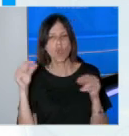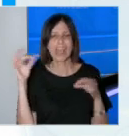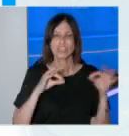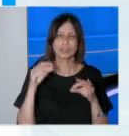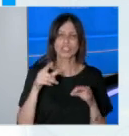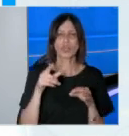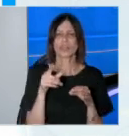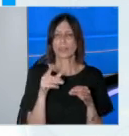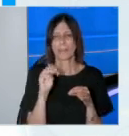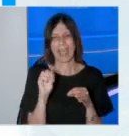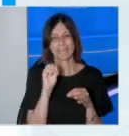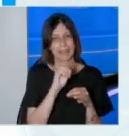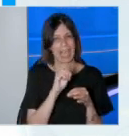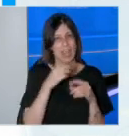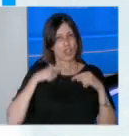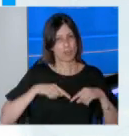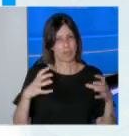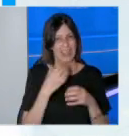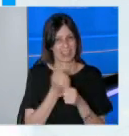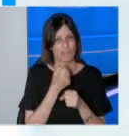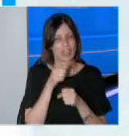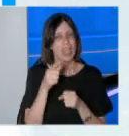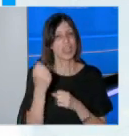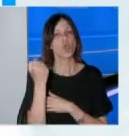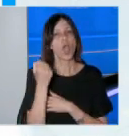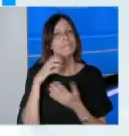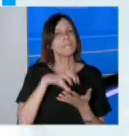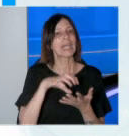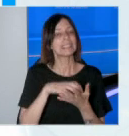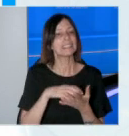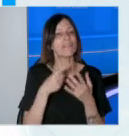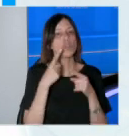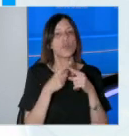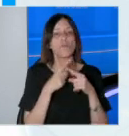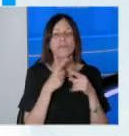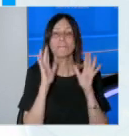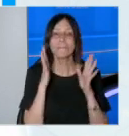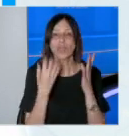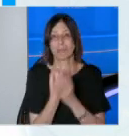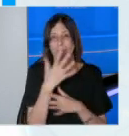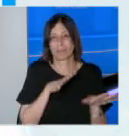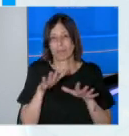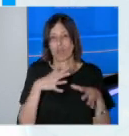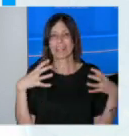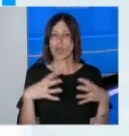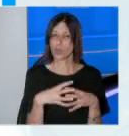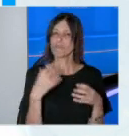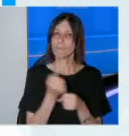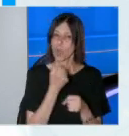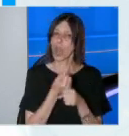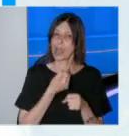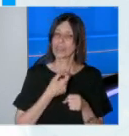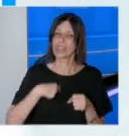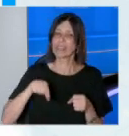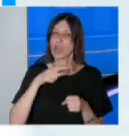מיכאלי, יושבת ראש מפלגת העבודה, היא כוח מרכזי וחיובי מאוד, כך יאיר לפיד, בהקמת ממשלת האחדות, הוא